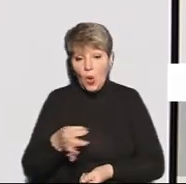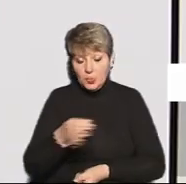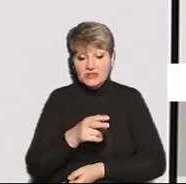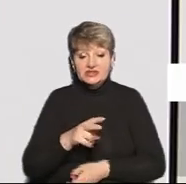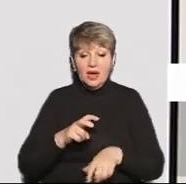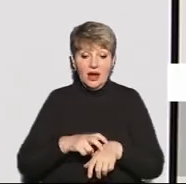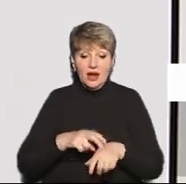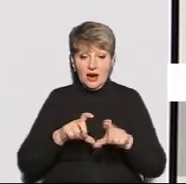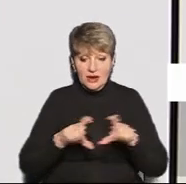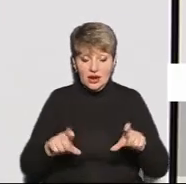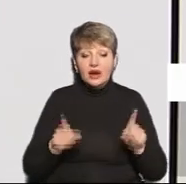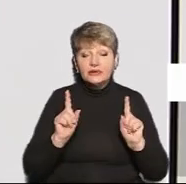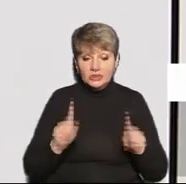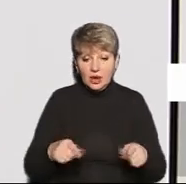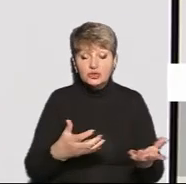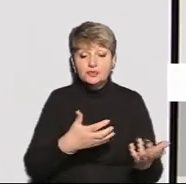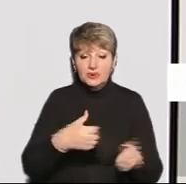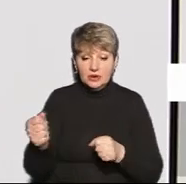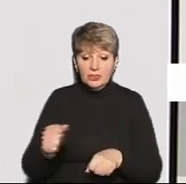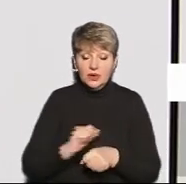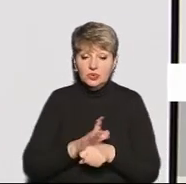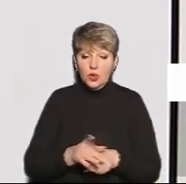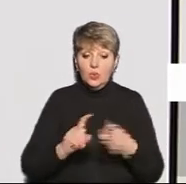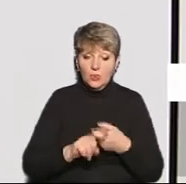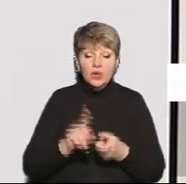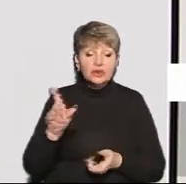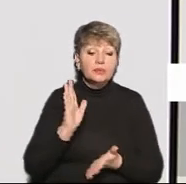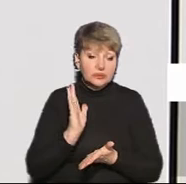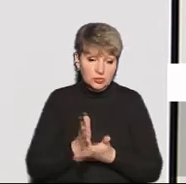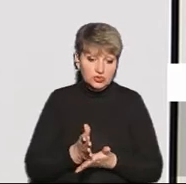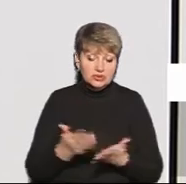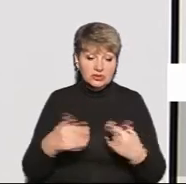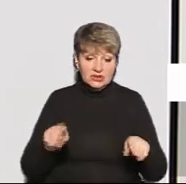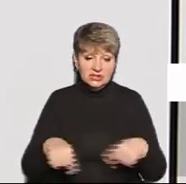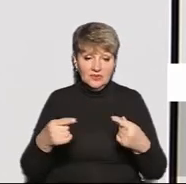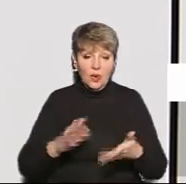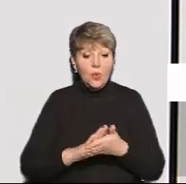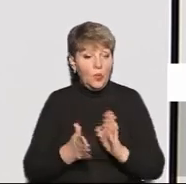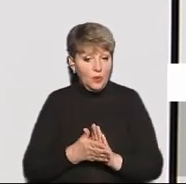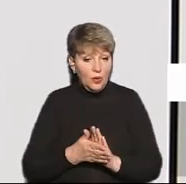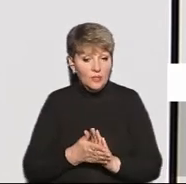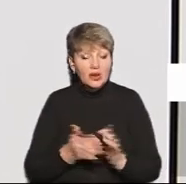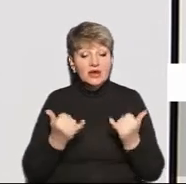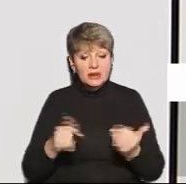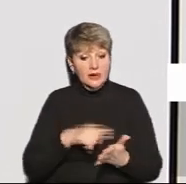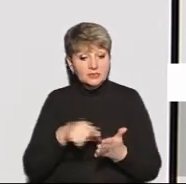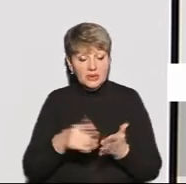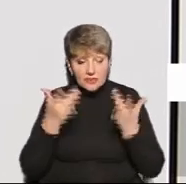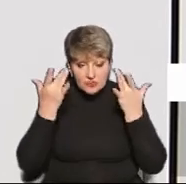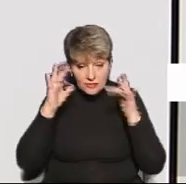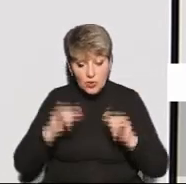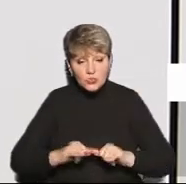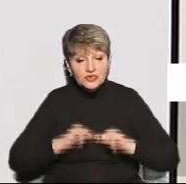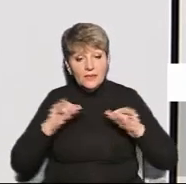приймає хворих на COVID-19, там створені також належні умови. Справді, ми розглядали це питання, що у разі збільшення